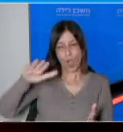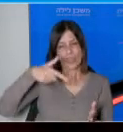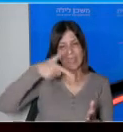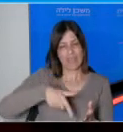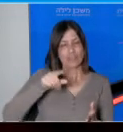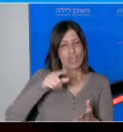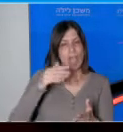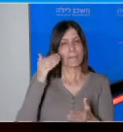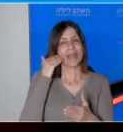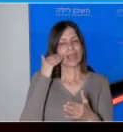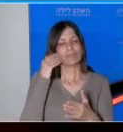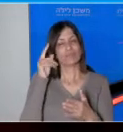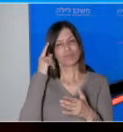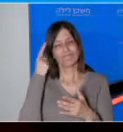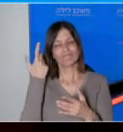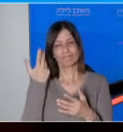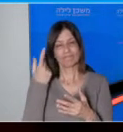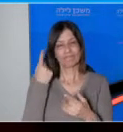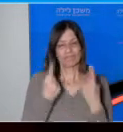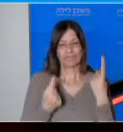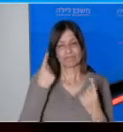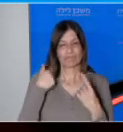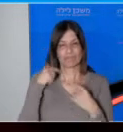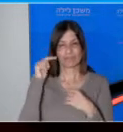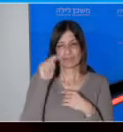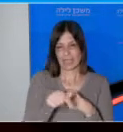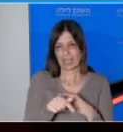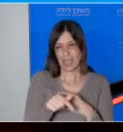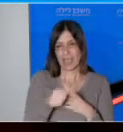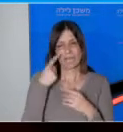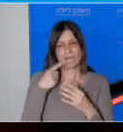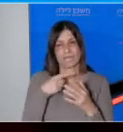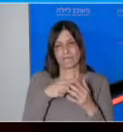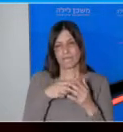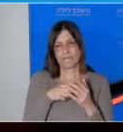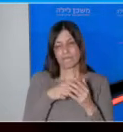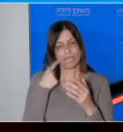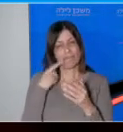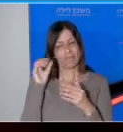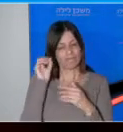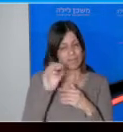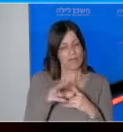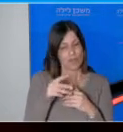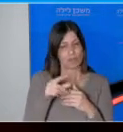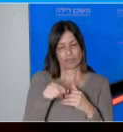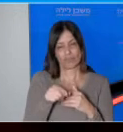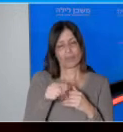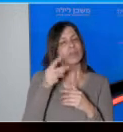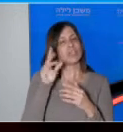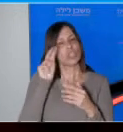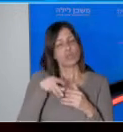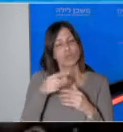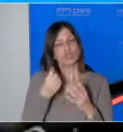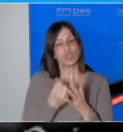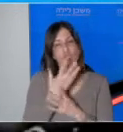שהאמריקנים דואגים מדי פעם בפעם להגיע ולהציג את הנוכחות שלהם שם. כן. אז בהחלט יש פה איזשהו